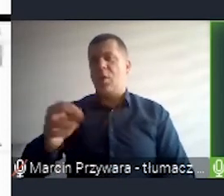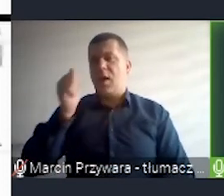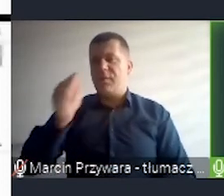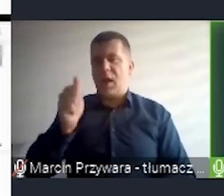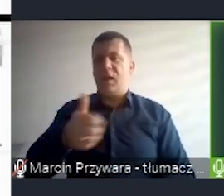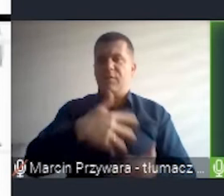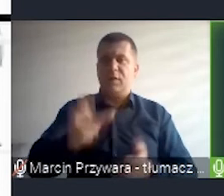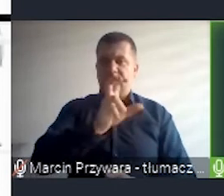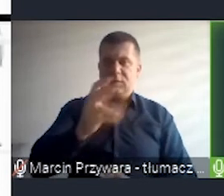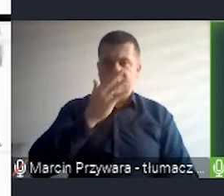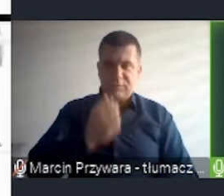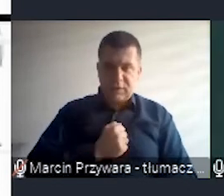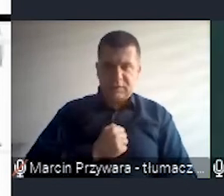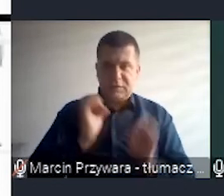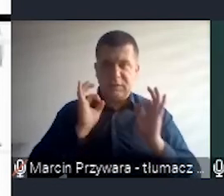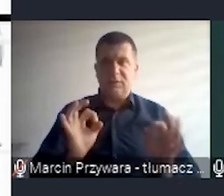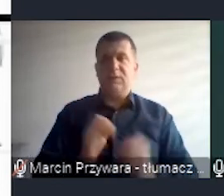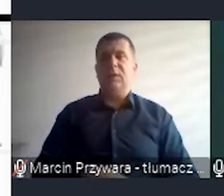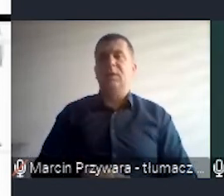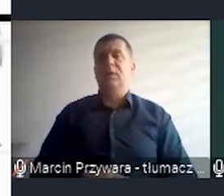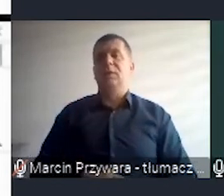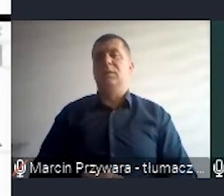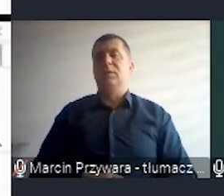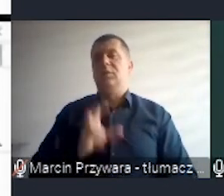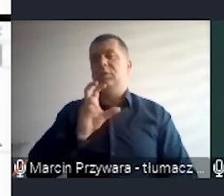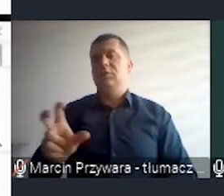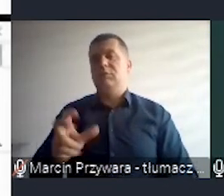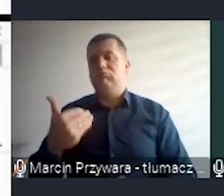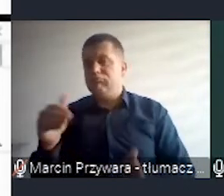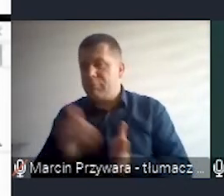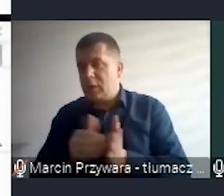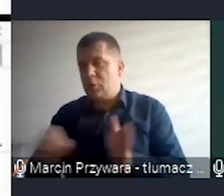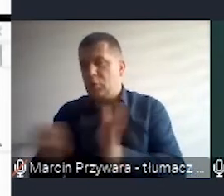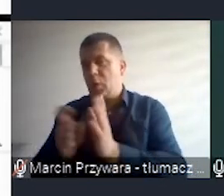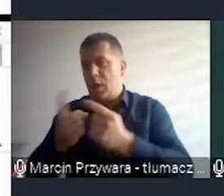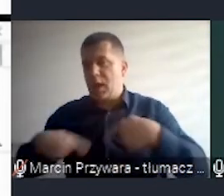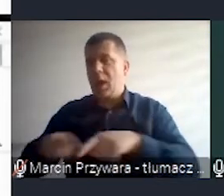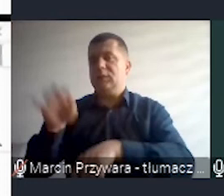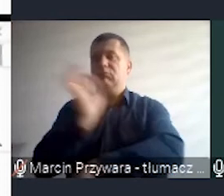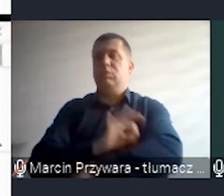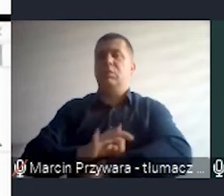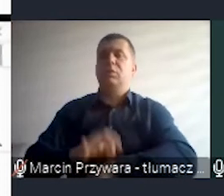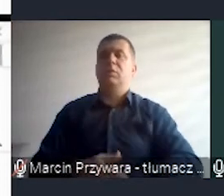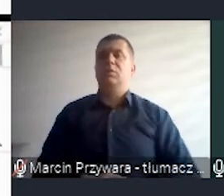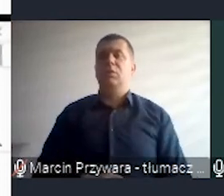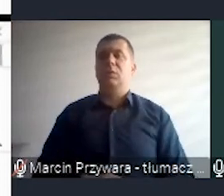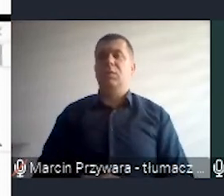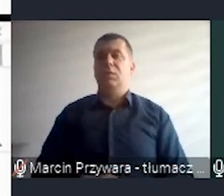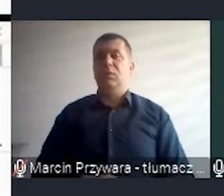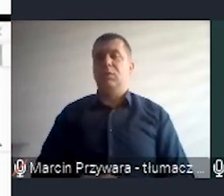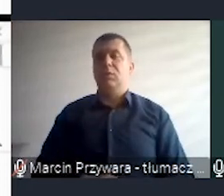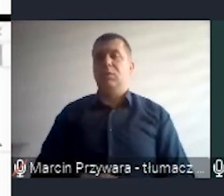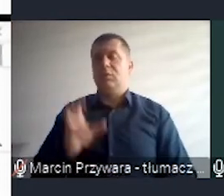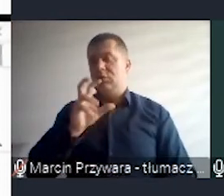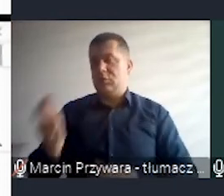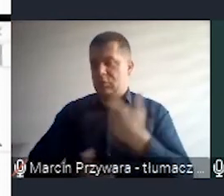kwalifikowalność, czy wydatki są przejrzyste, czy są niezbędne do realizacji projektu, czy